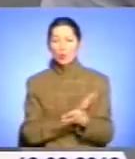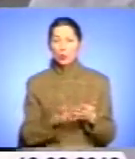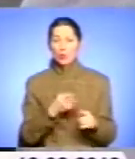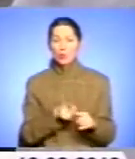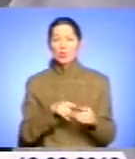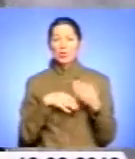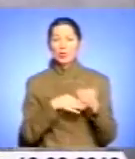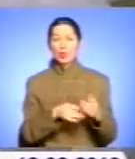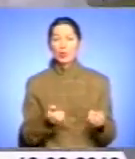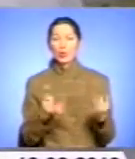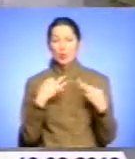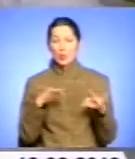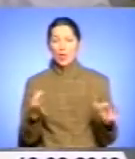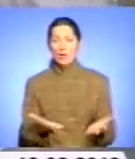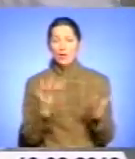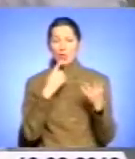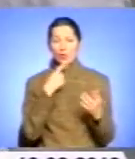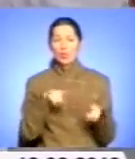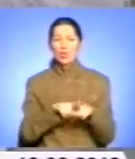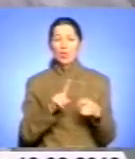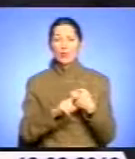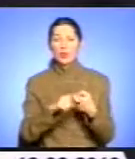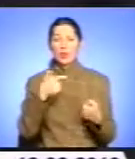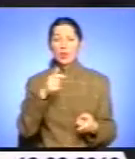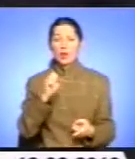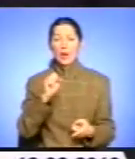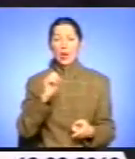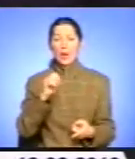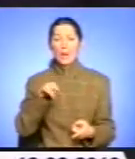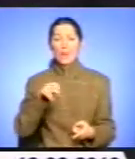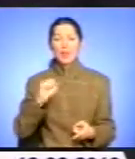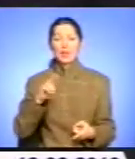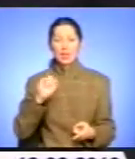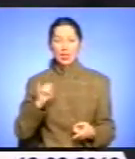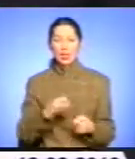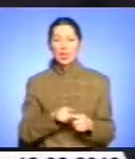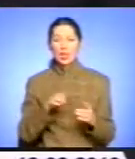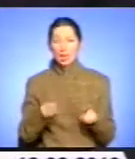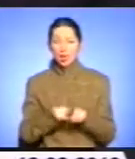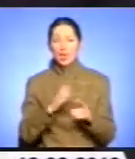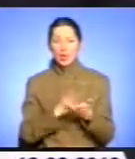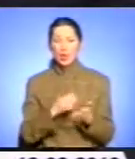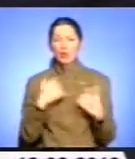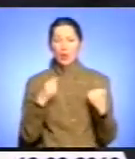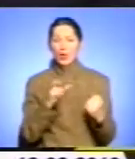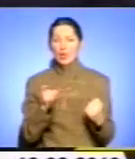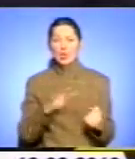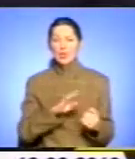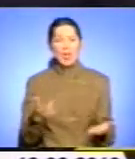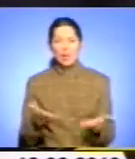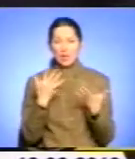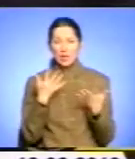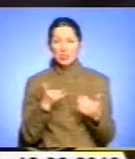виявляти в крові такі інфекції, як гепатит та інші не менш небезпечні. Тому що гепатит, який навіть є у здорових людей, і він ніяк не проявляється,